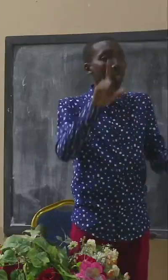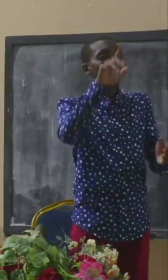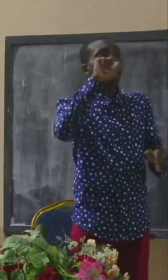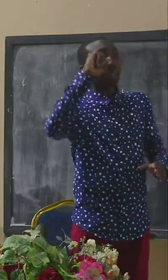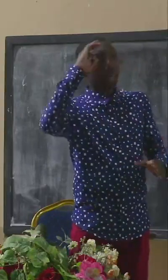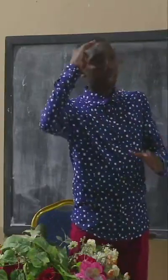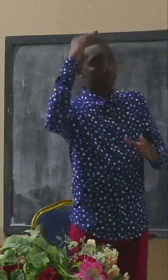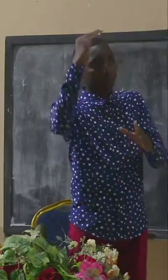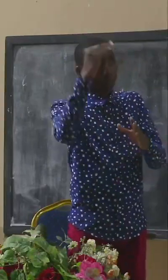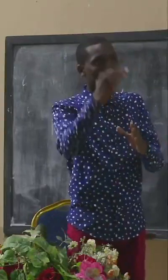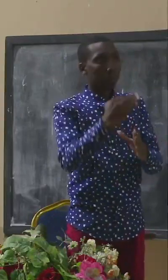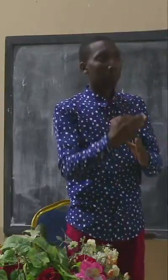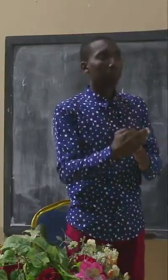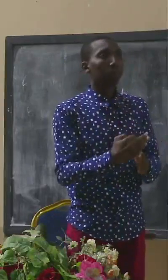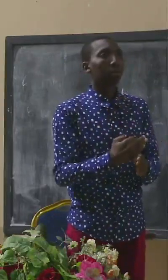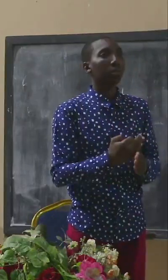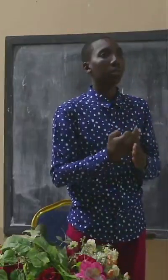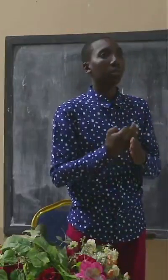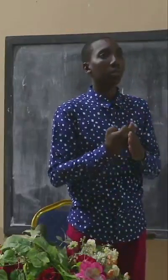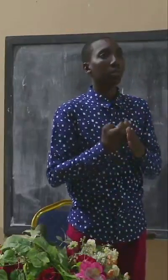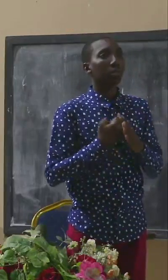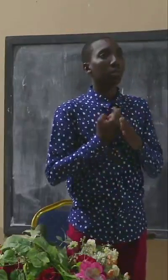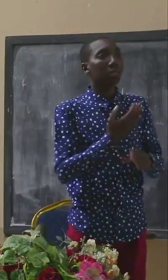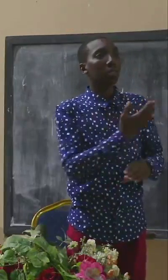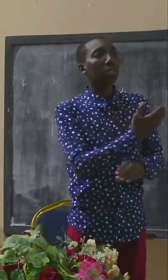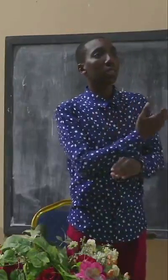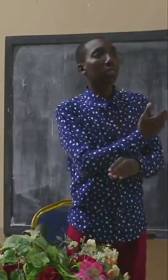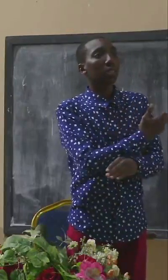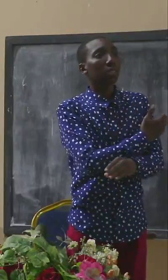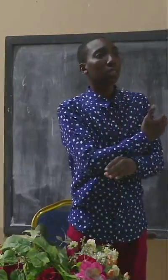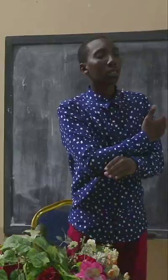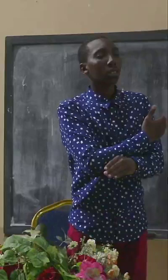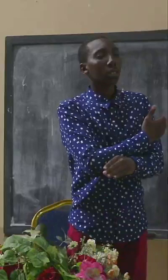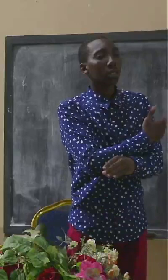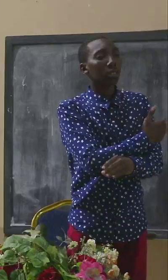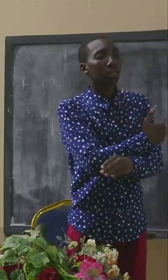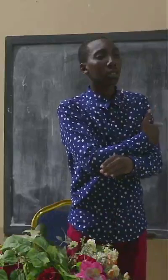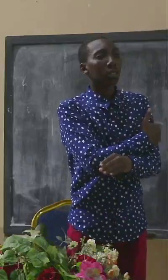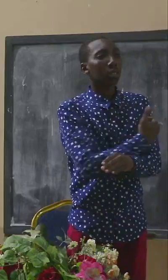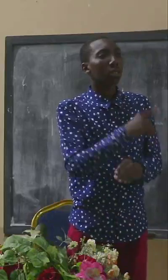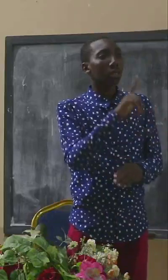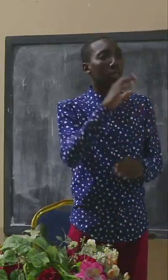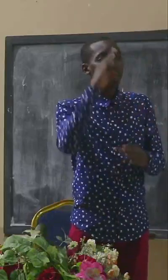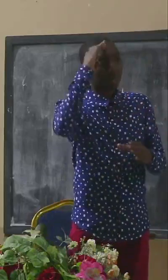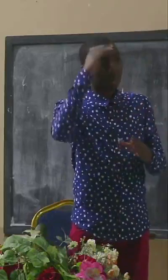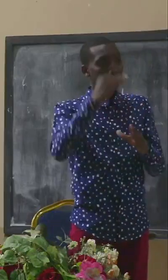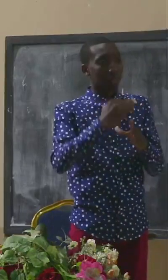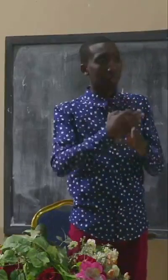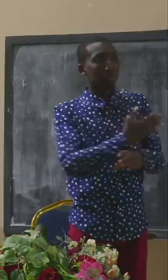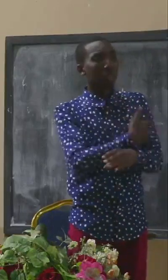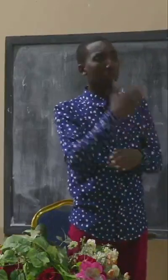Imani. La foi. Na assurance ya kwamba. Et l'assurance que.